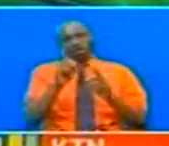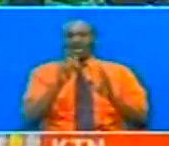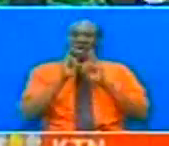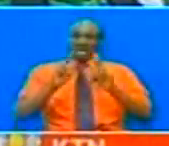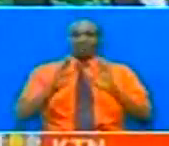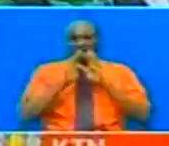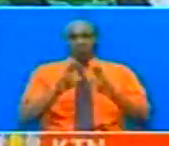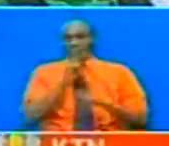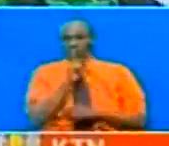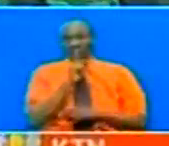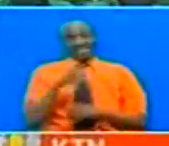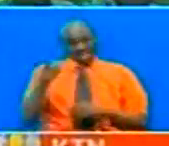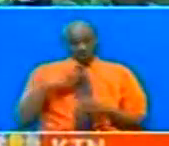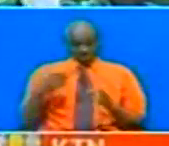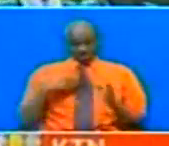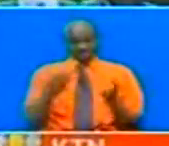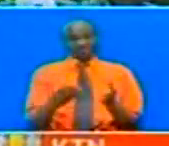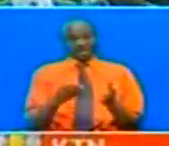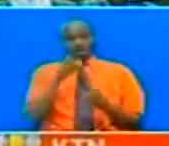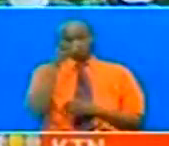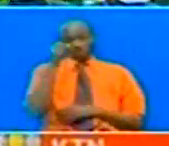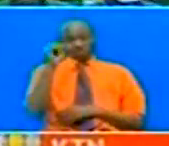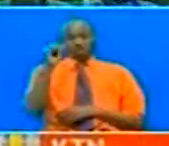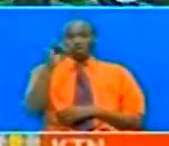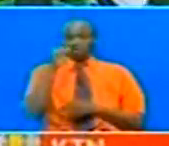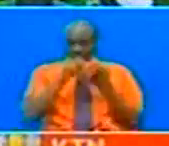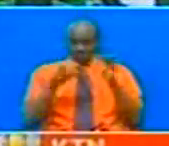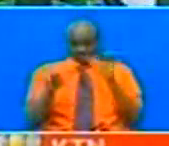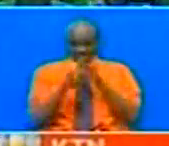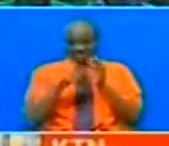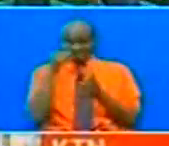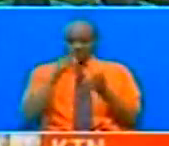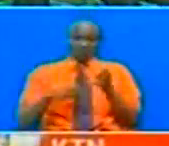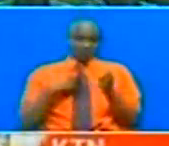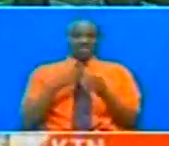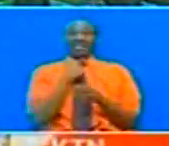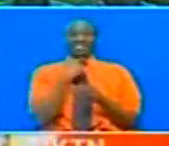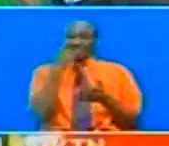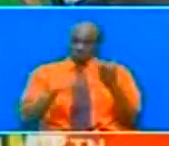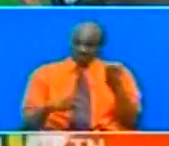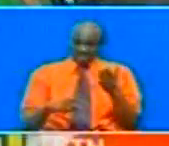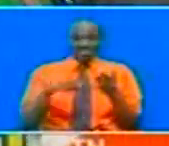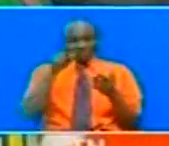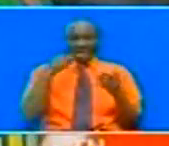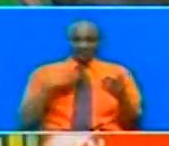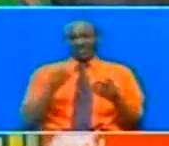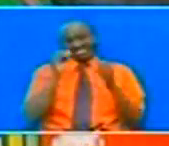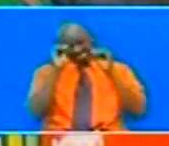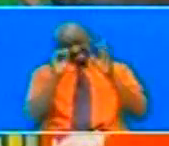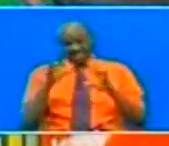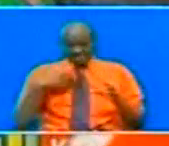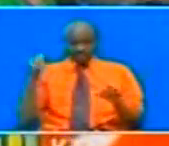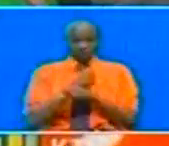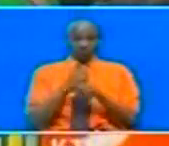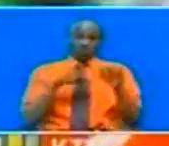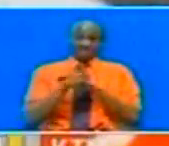Order. Katibu mkuu wa NAT Wilson Sossion alizidi kuwatia shime wanachama wa NAT aliposema kuna mwalimu atakubaliwa kuingia